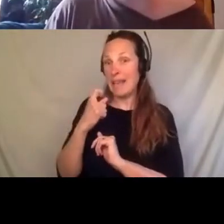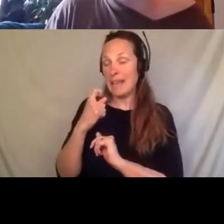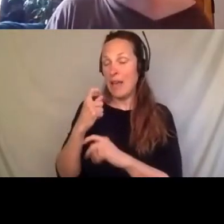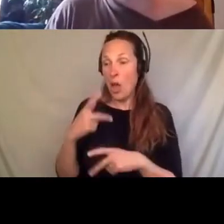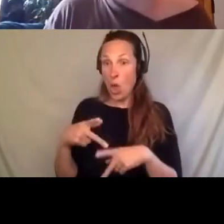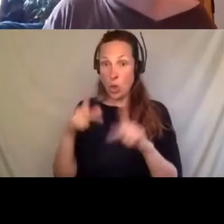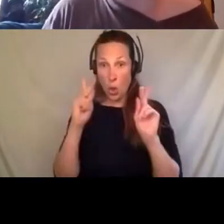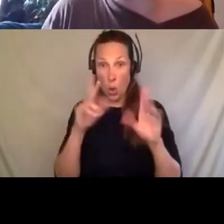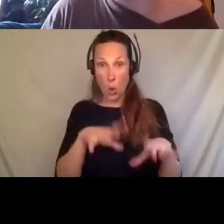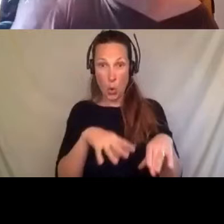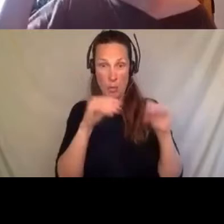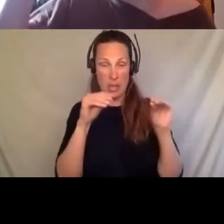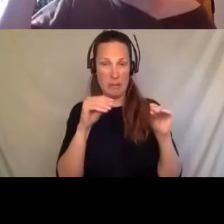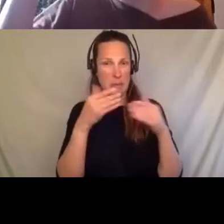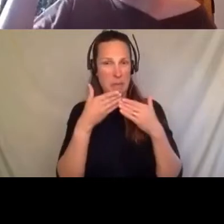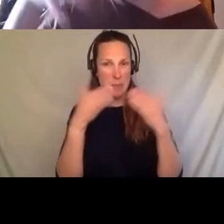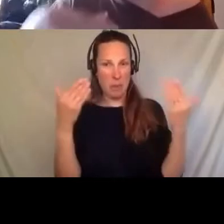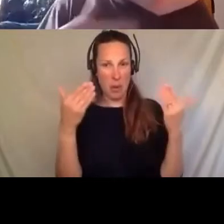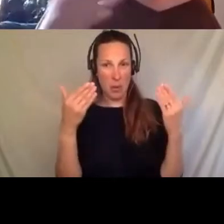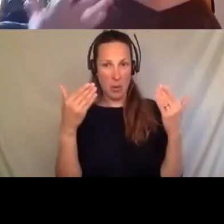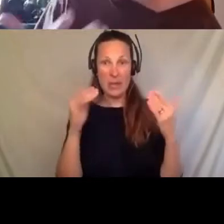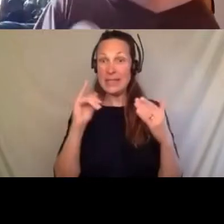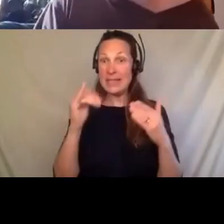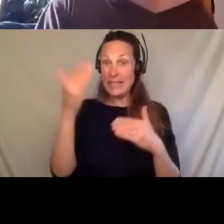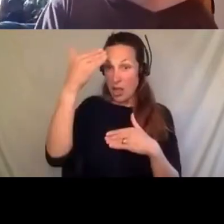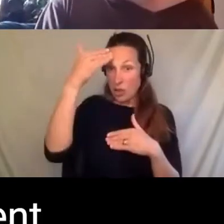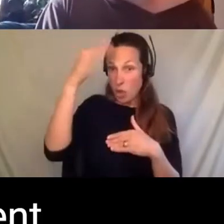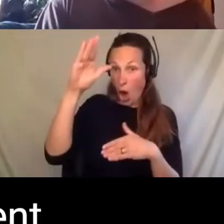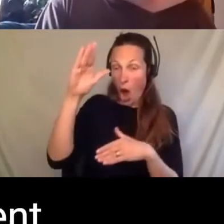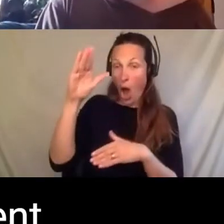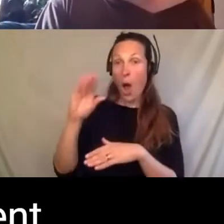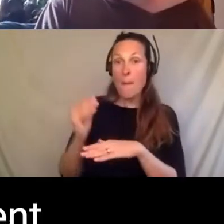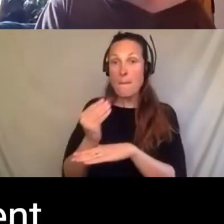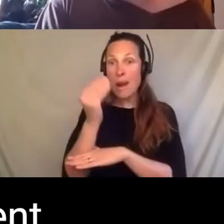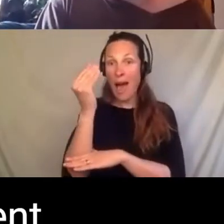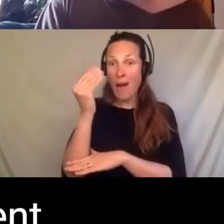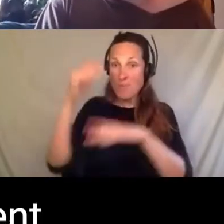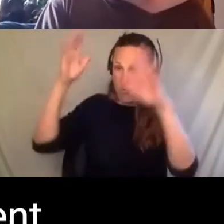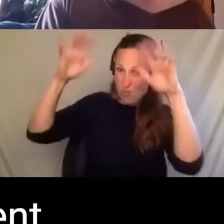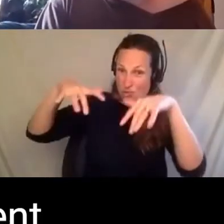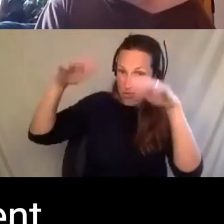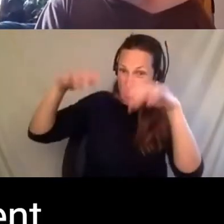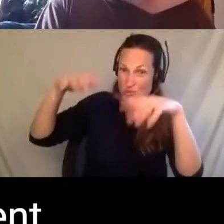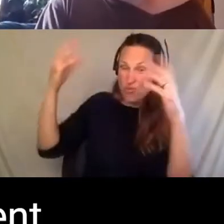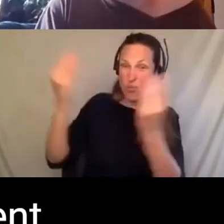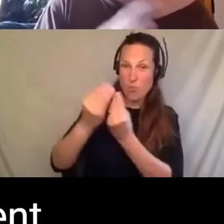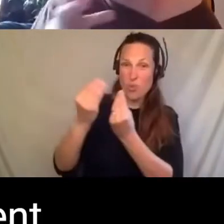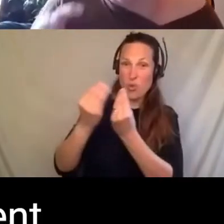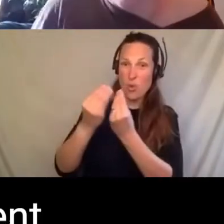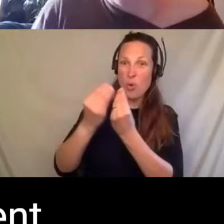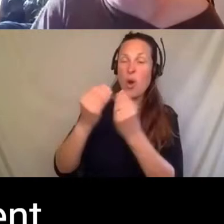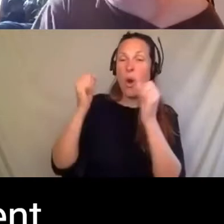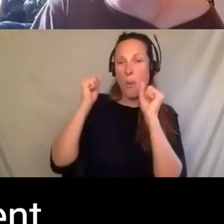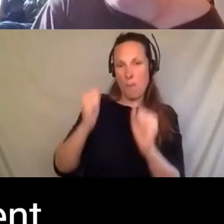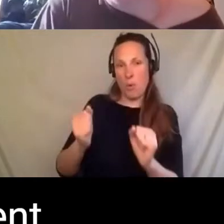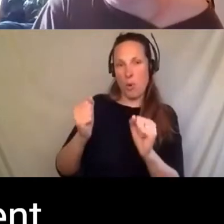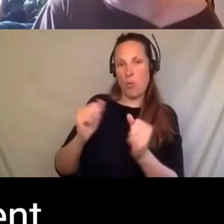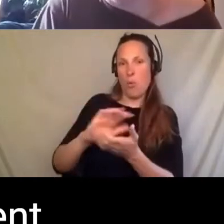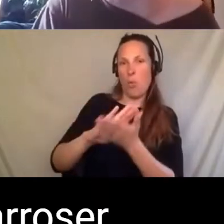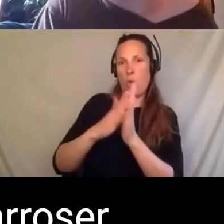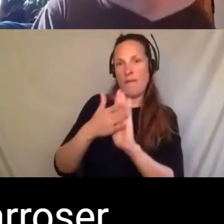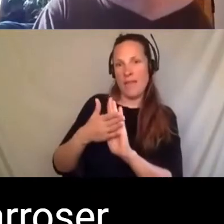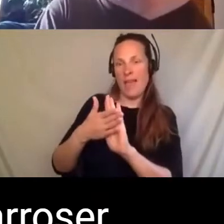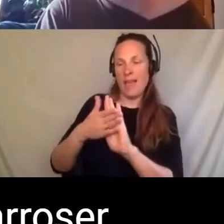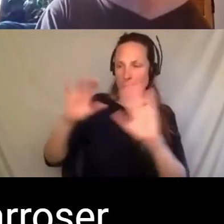si votre basilic est dehors à la pluie, ben là, ça peut devenir un bon environnement pour cette